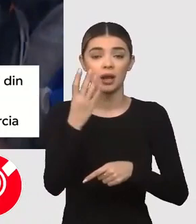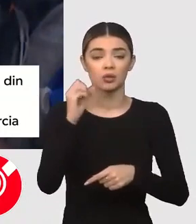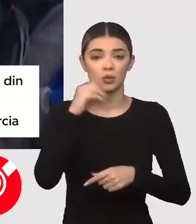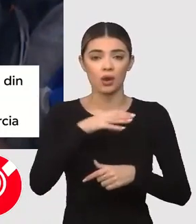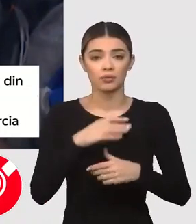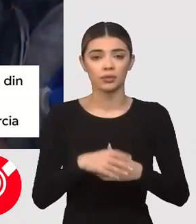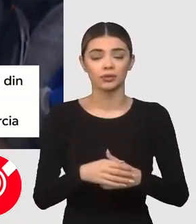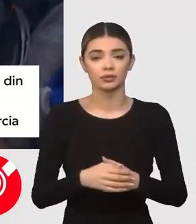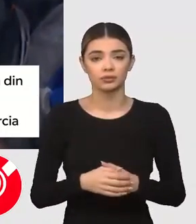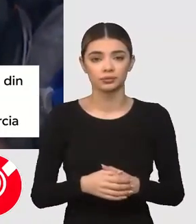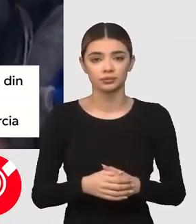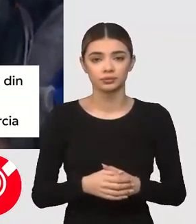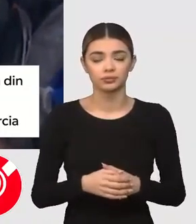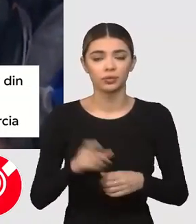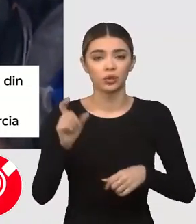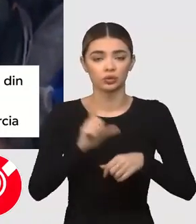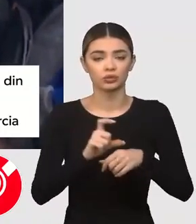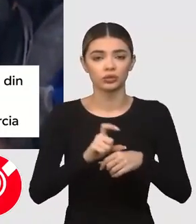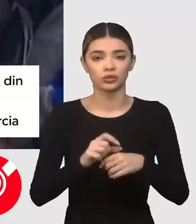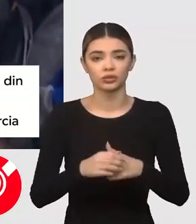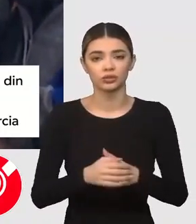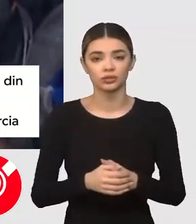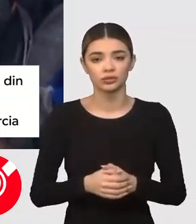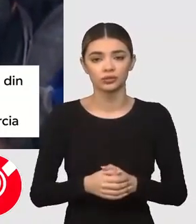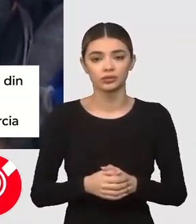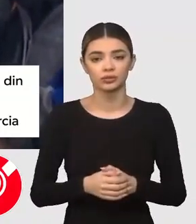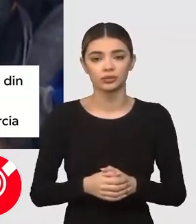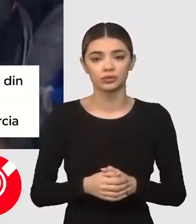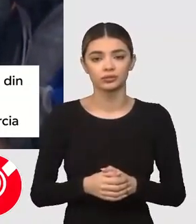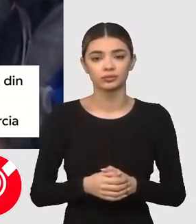cetățeni turci,